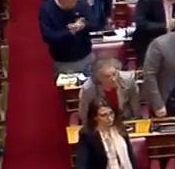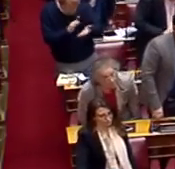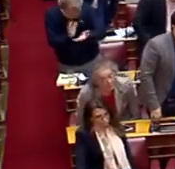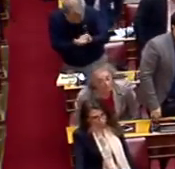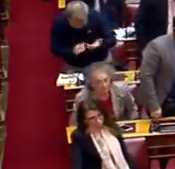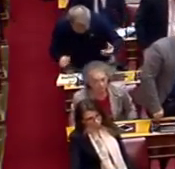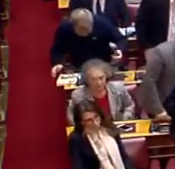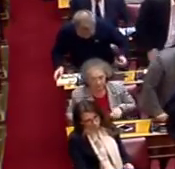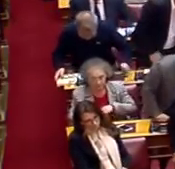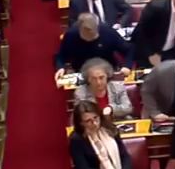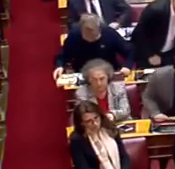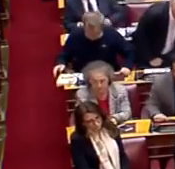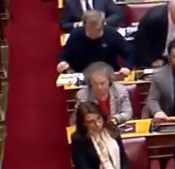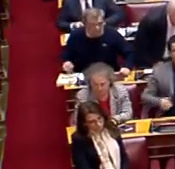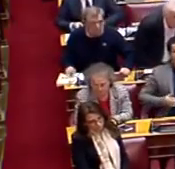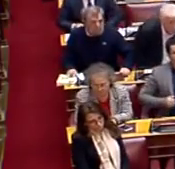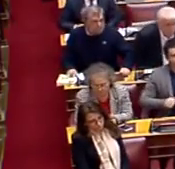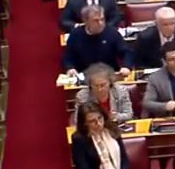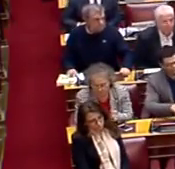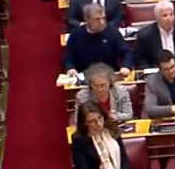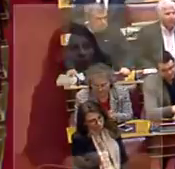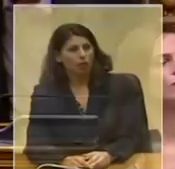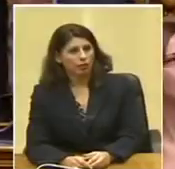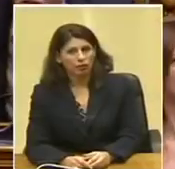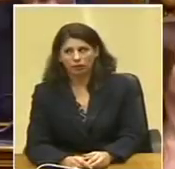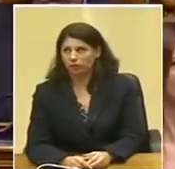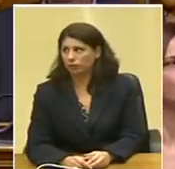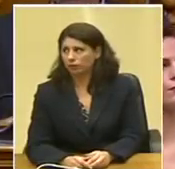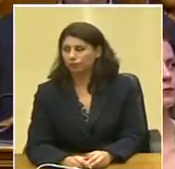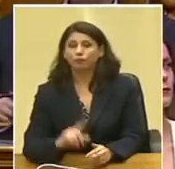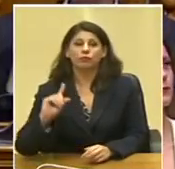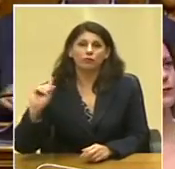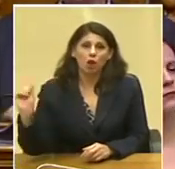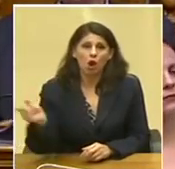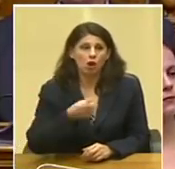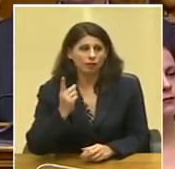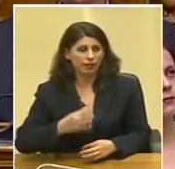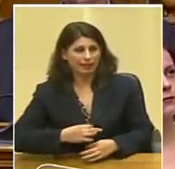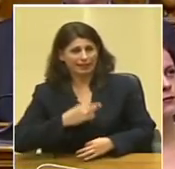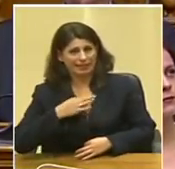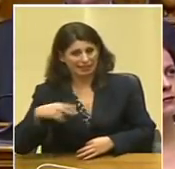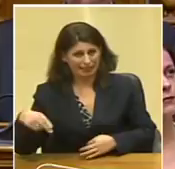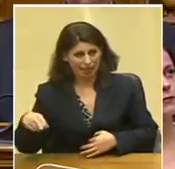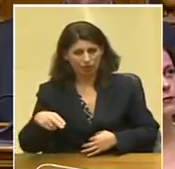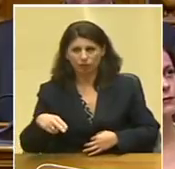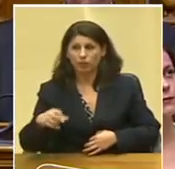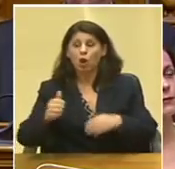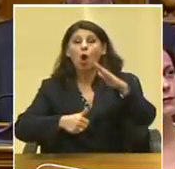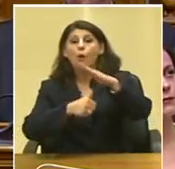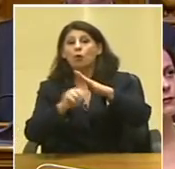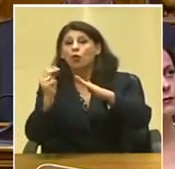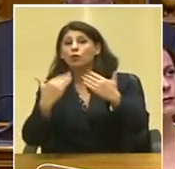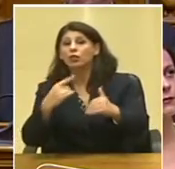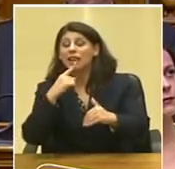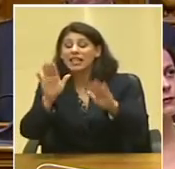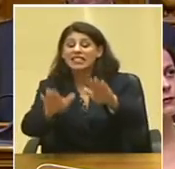Και όλα αυτά, κυρίες και κύριοι συνάδελφοι, επειδή κάντε ησυχία, παρακαλώ. Απέτυχε. Κάντε ησυχία, στη παρακαλώ.